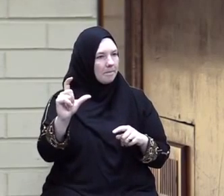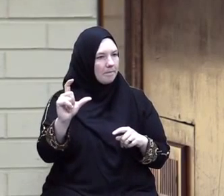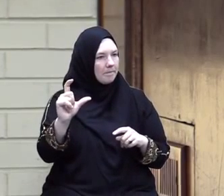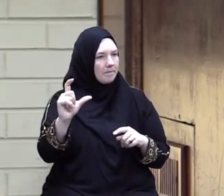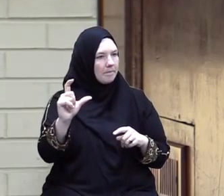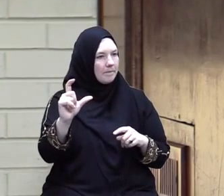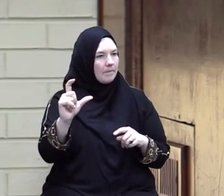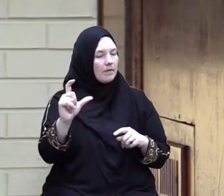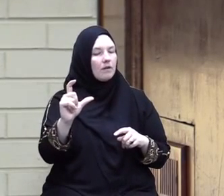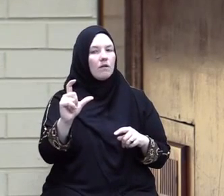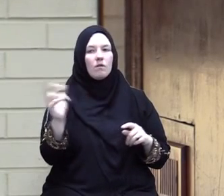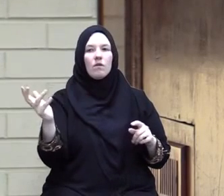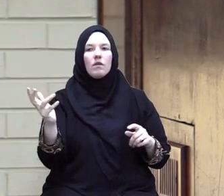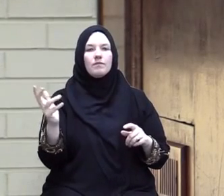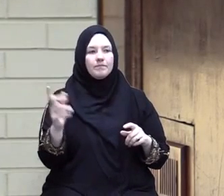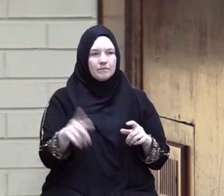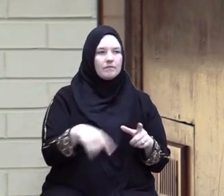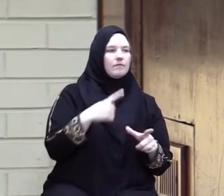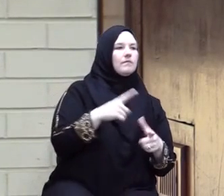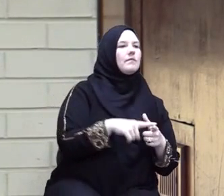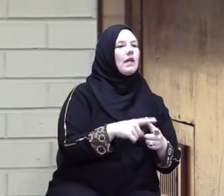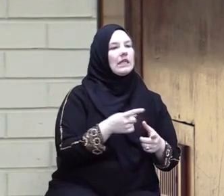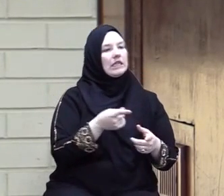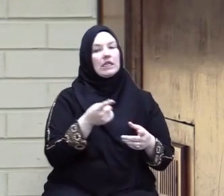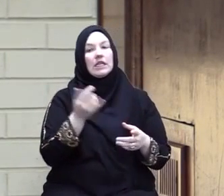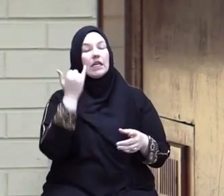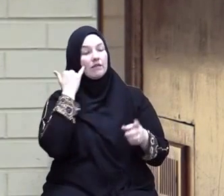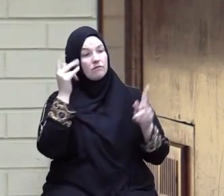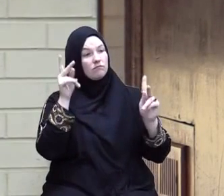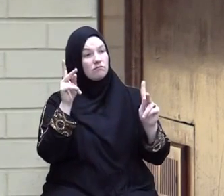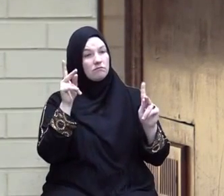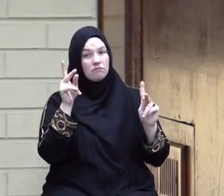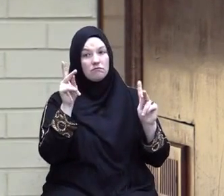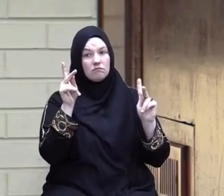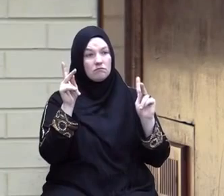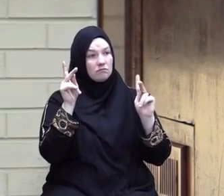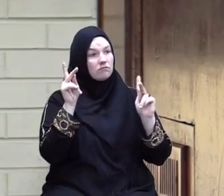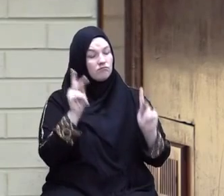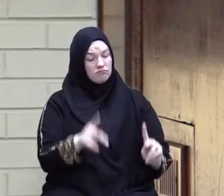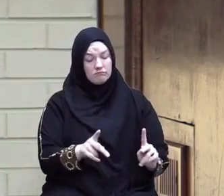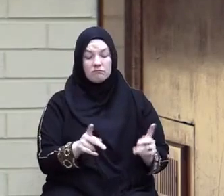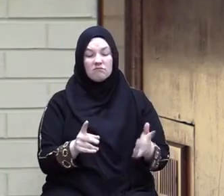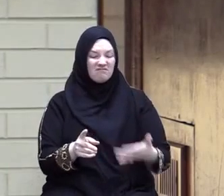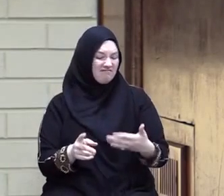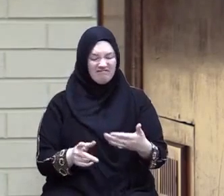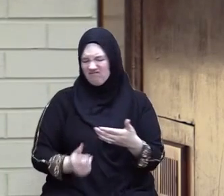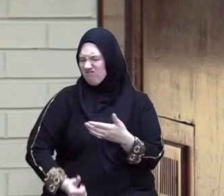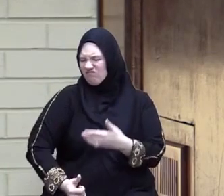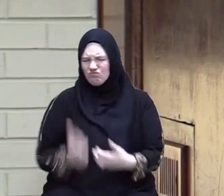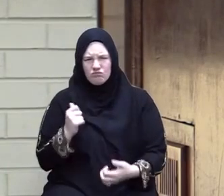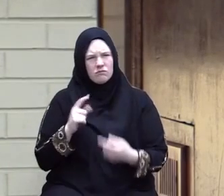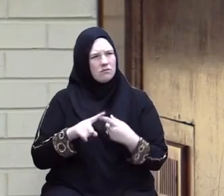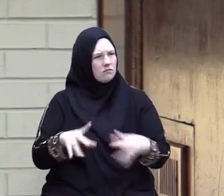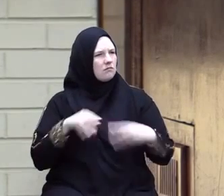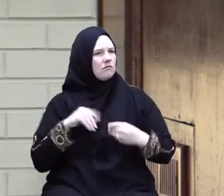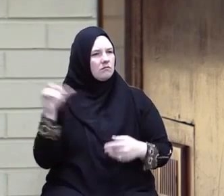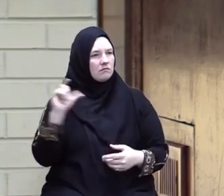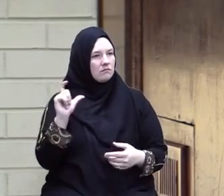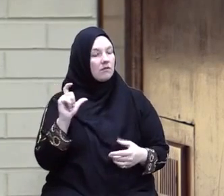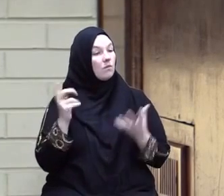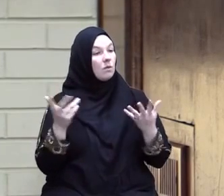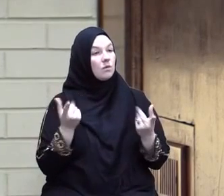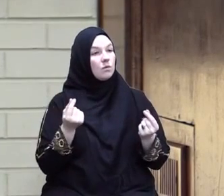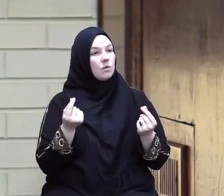there are seals that are set on their hearts. خَتَمَ اللَّهُ عَلَىٰ قُلُوبِهِمْ وَعَلَىٰ سَمْعِهِمْ. On their